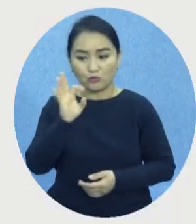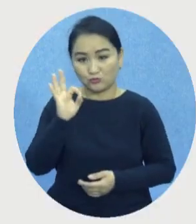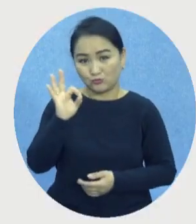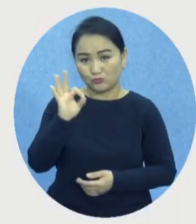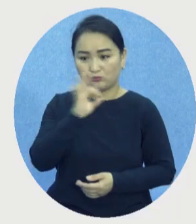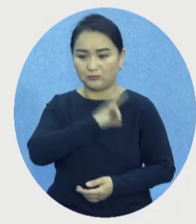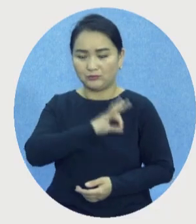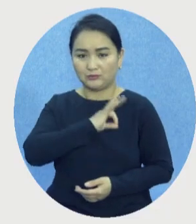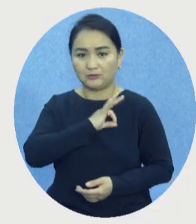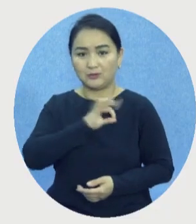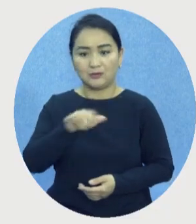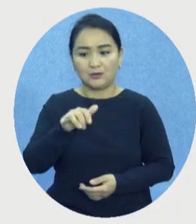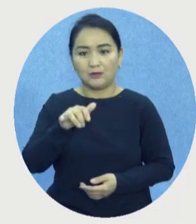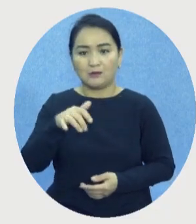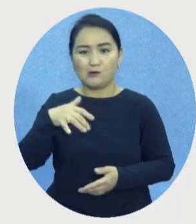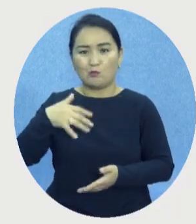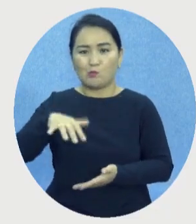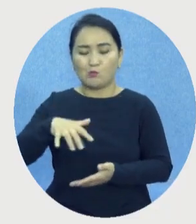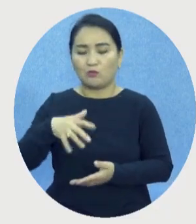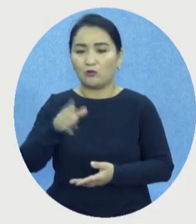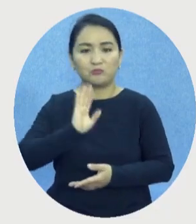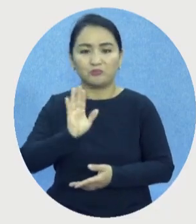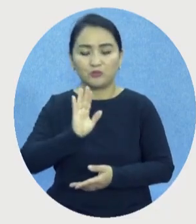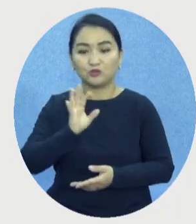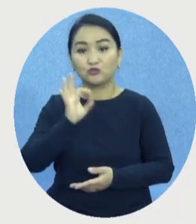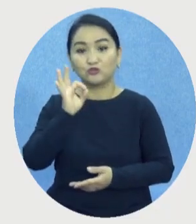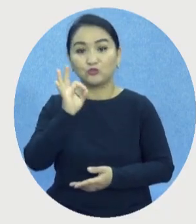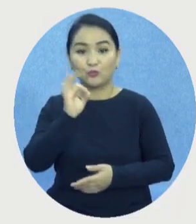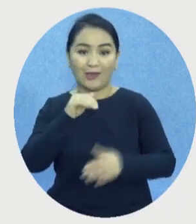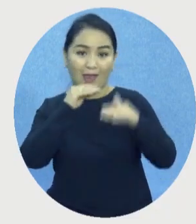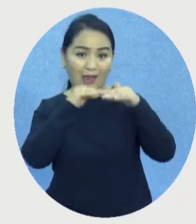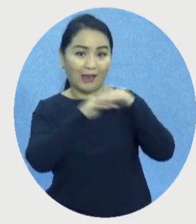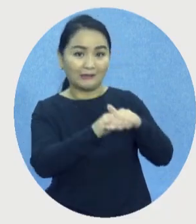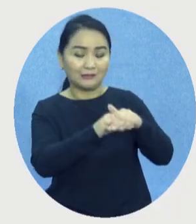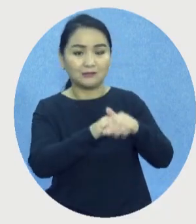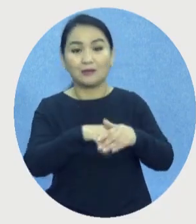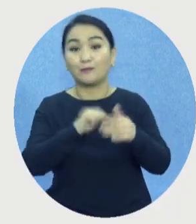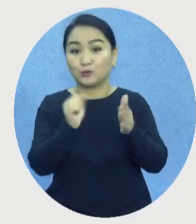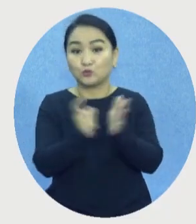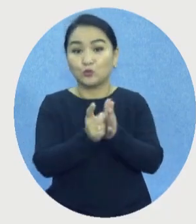хэрэглэх, хүнсний бүтээгдэхүүнийг зөв хадгалах хэрэглэх нь маш их чухал байдаг.